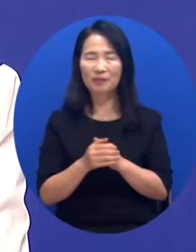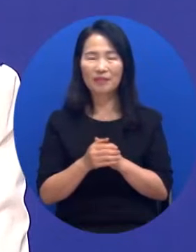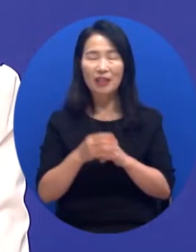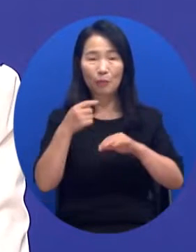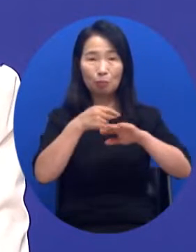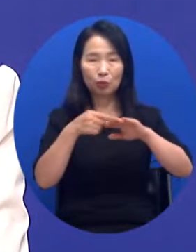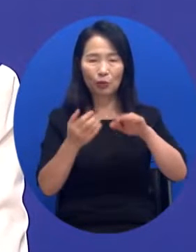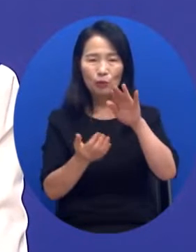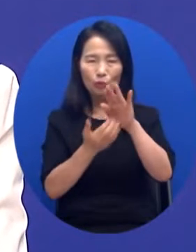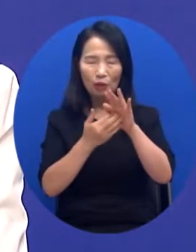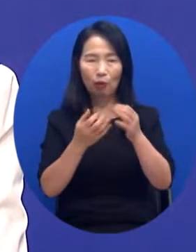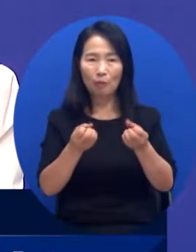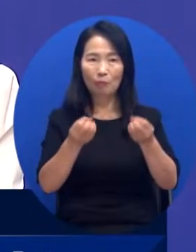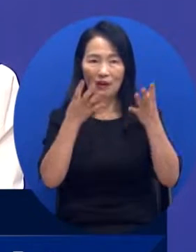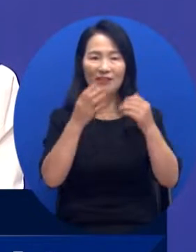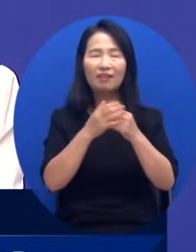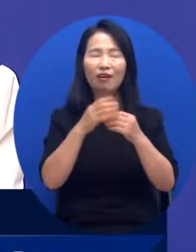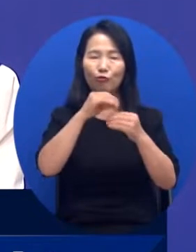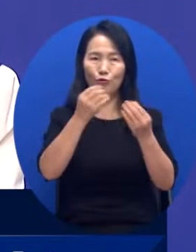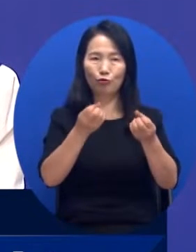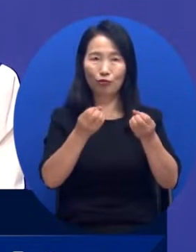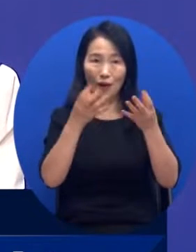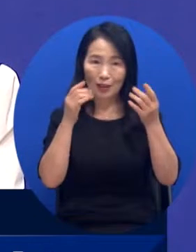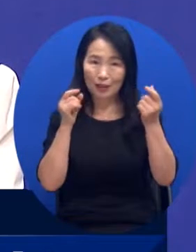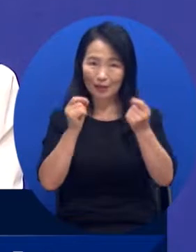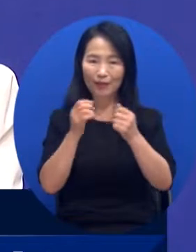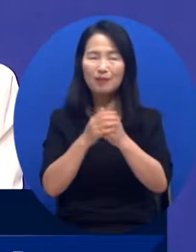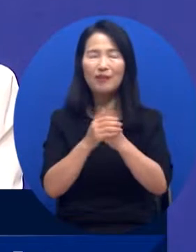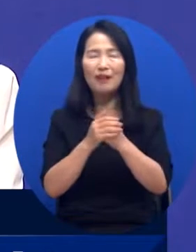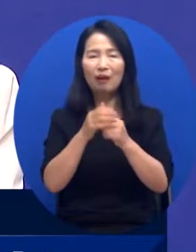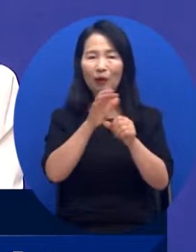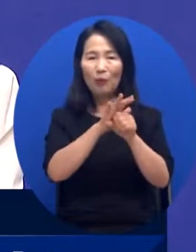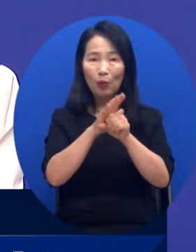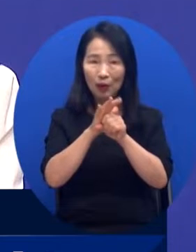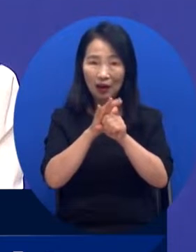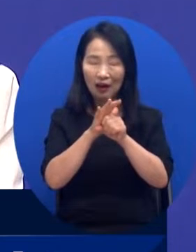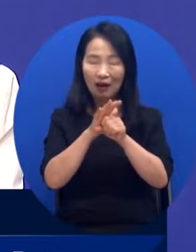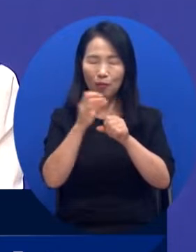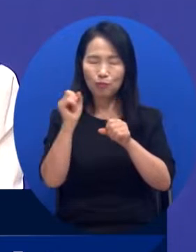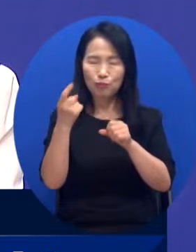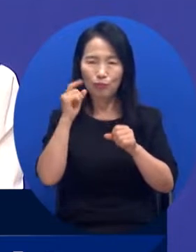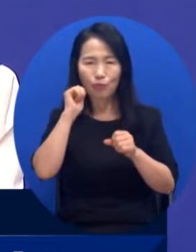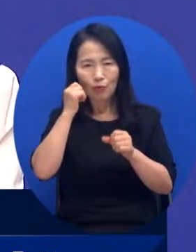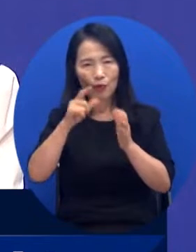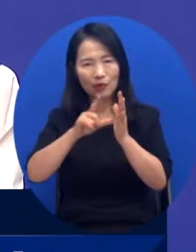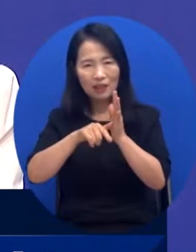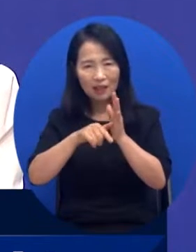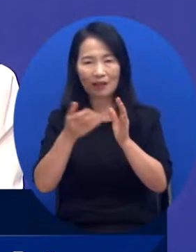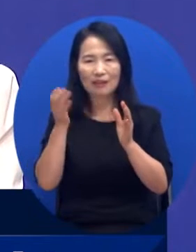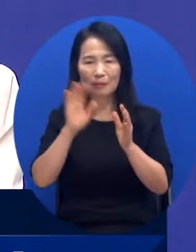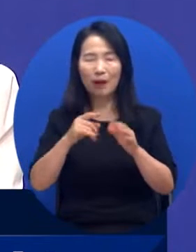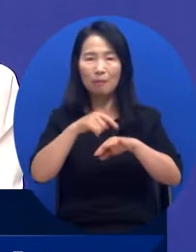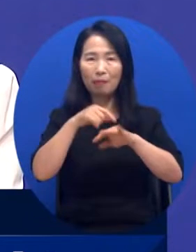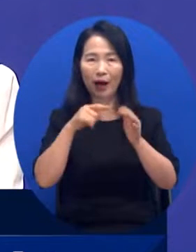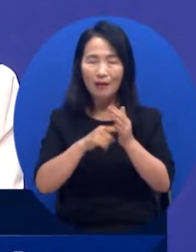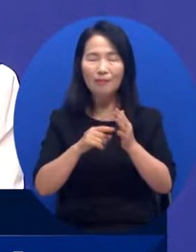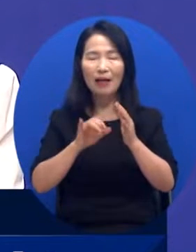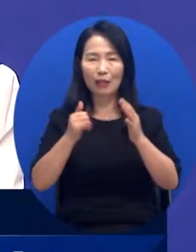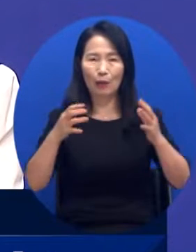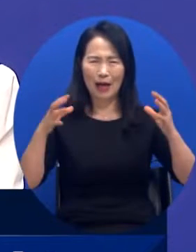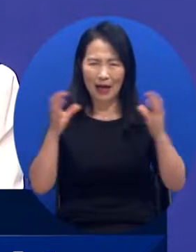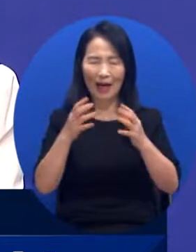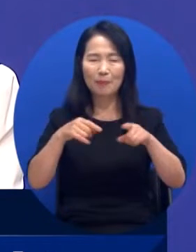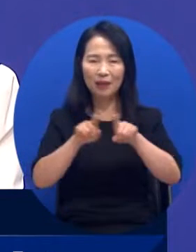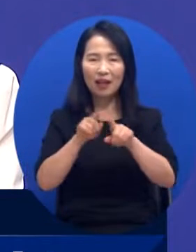민족 최대 명절 한가위가 다가왔습니다. 코로나로 어려운 시국이지만 마음만큼은 온 가족이 함께하며